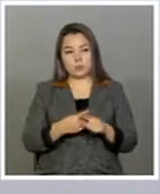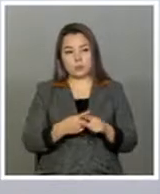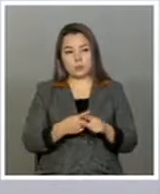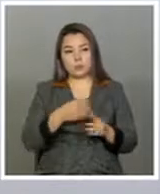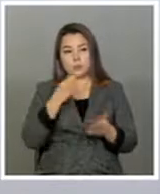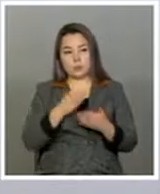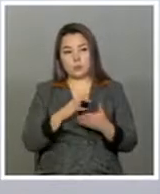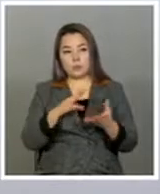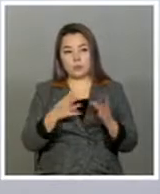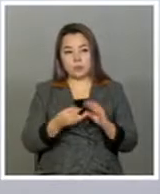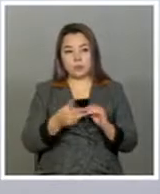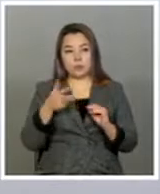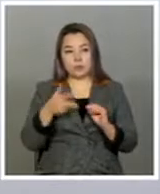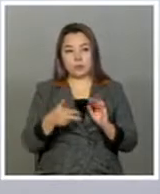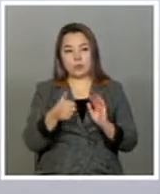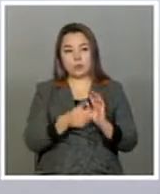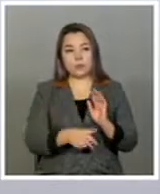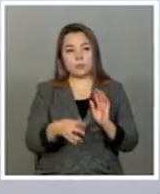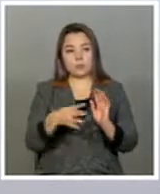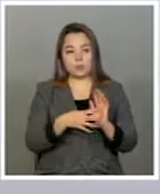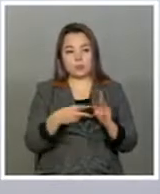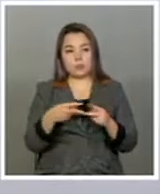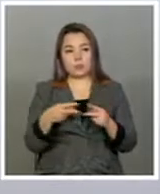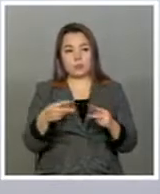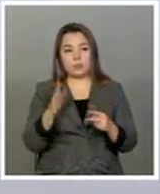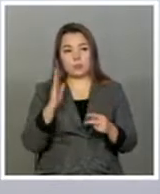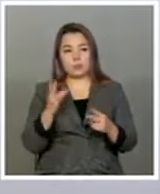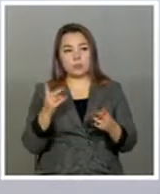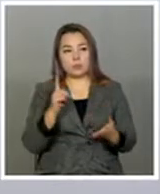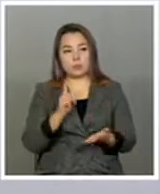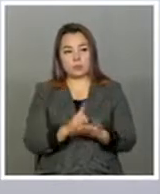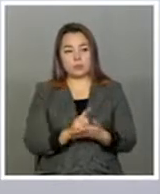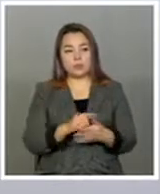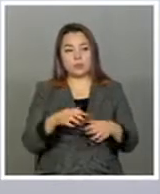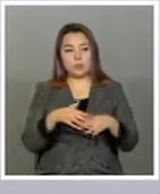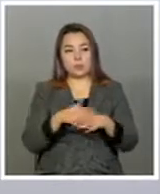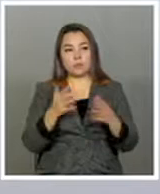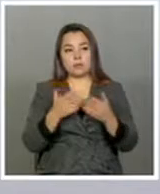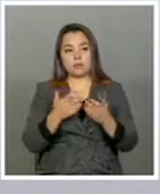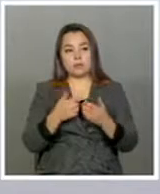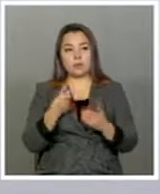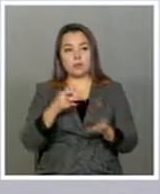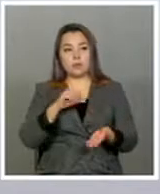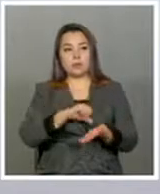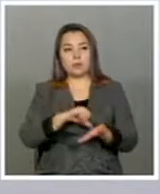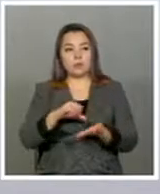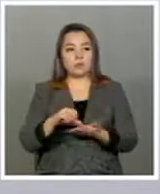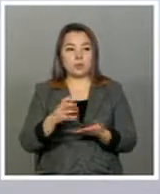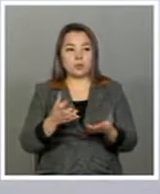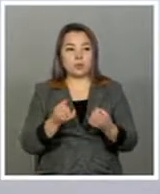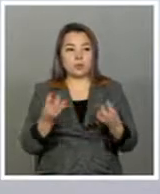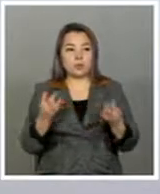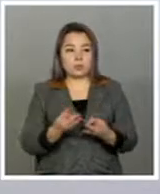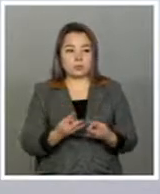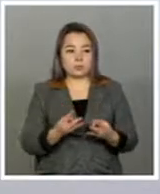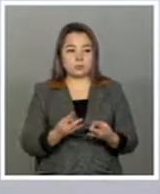Қосындысының мәні 3069-ға тең болу үшін прогрессияның қанша мүшесін алу